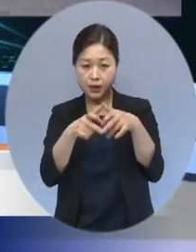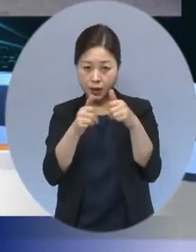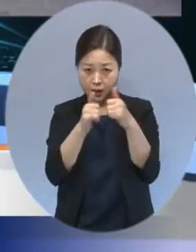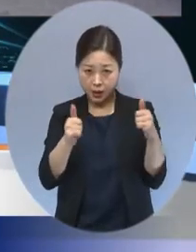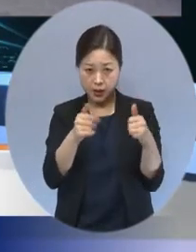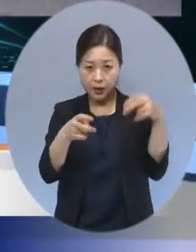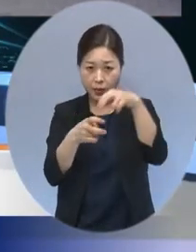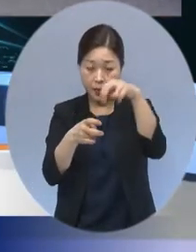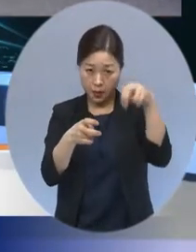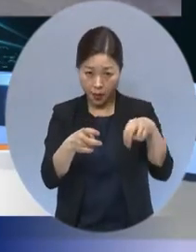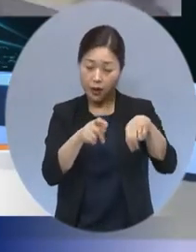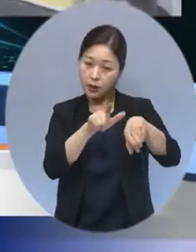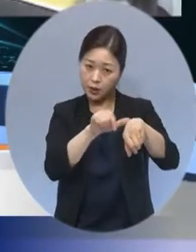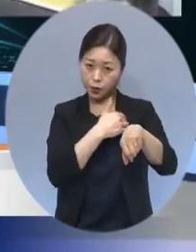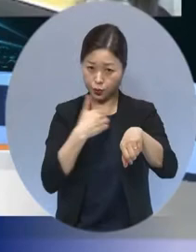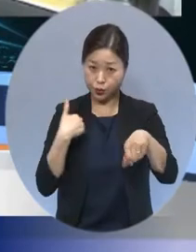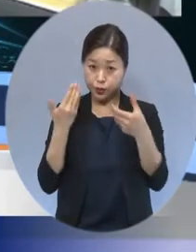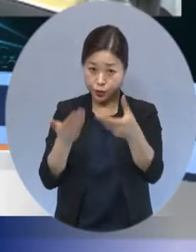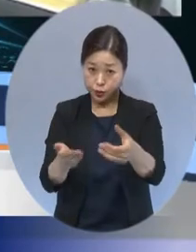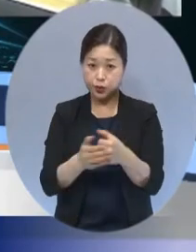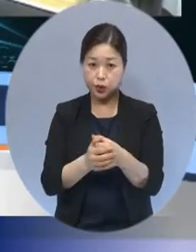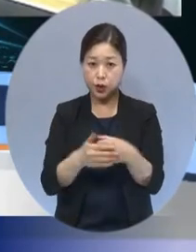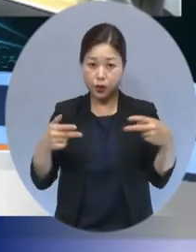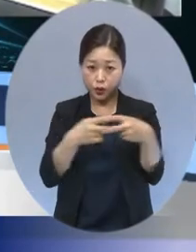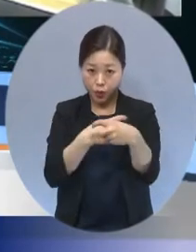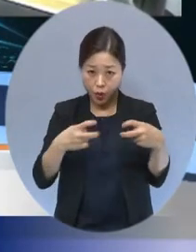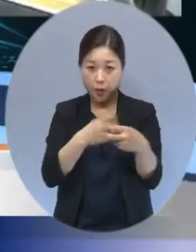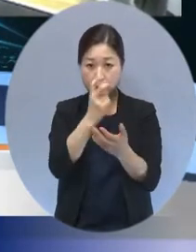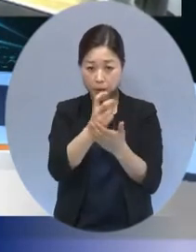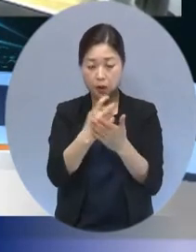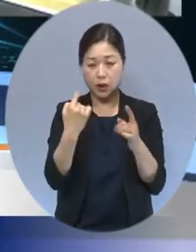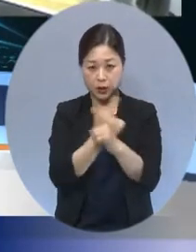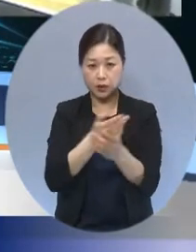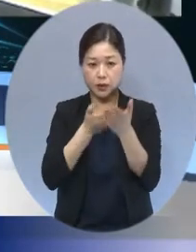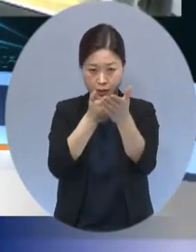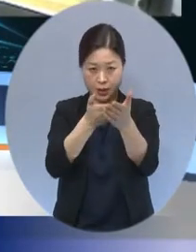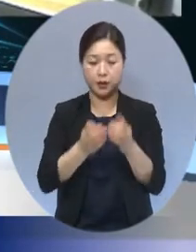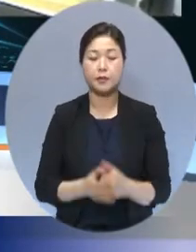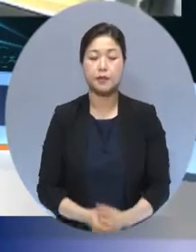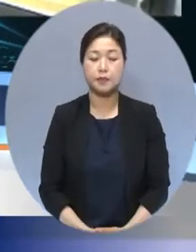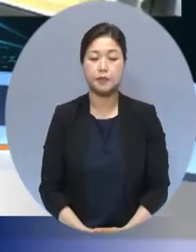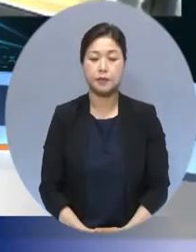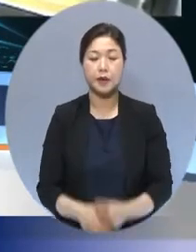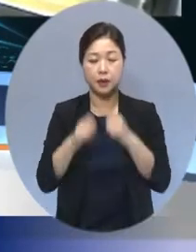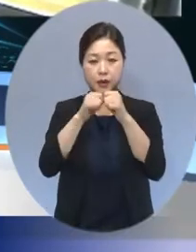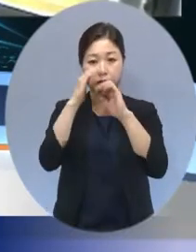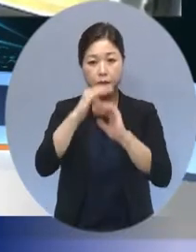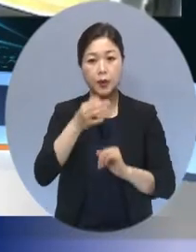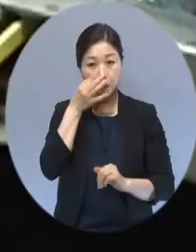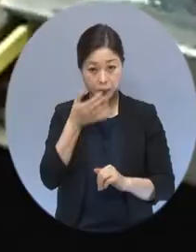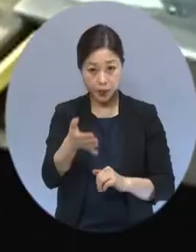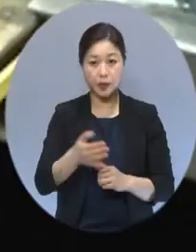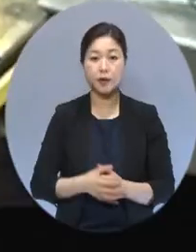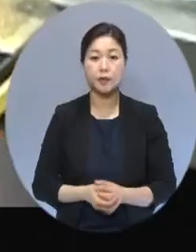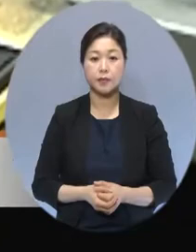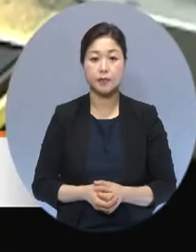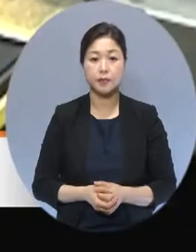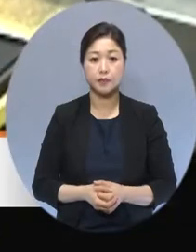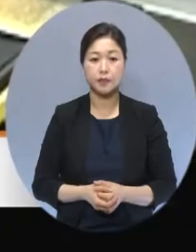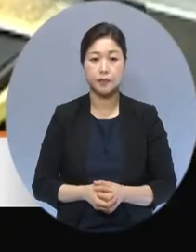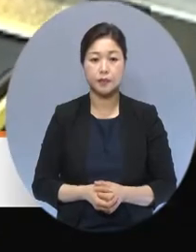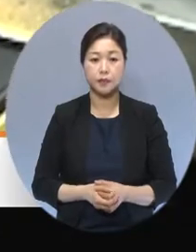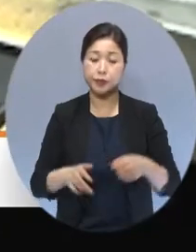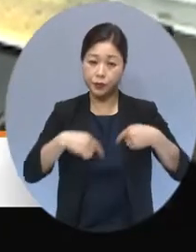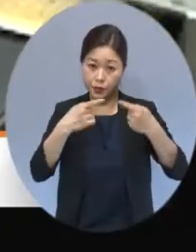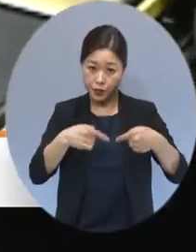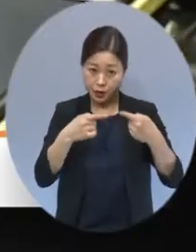시간을 보장하는 도로교통법 개정안이 발의됐습니다. 자세한 내용 박성용 기자가 전합니다. 휠체어